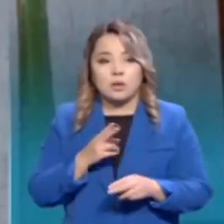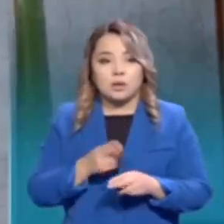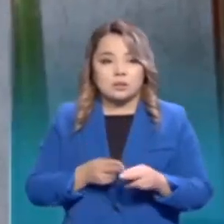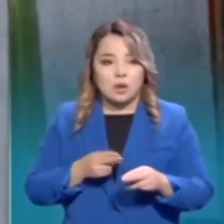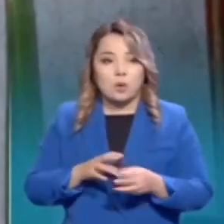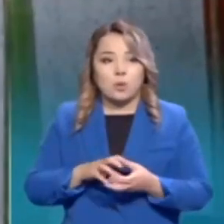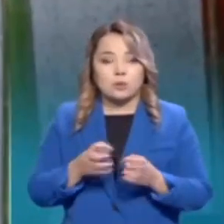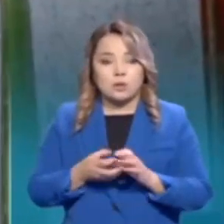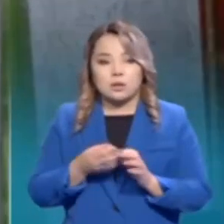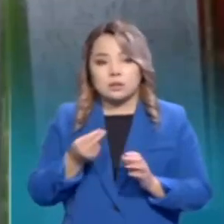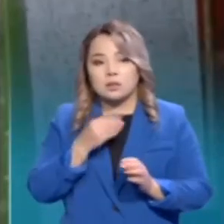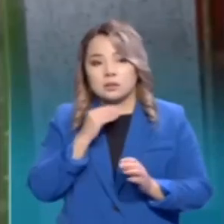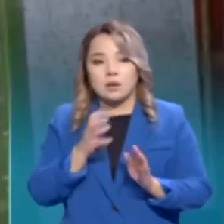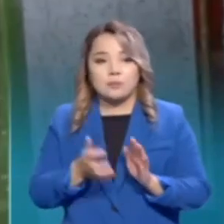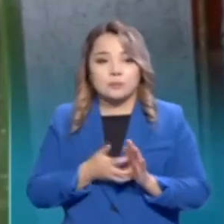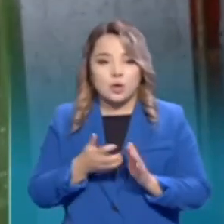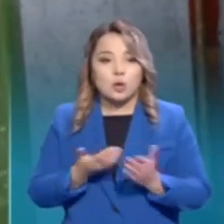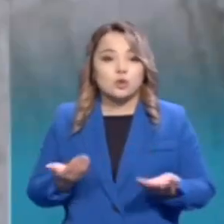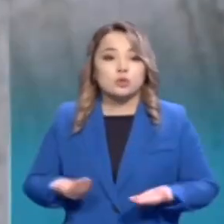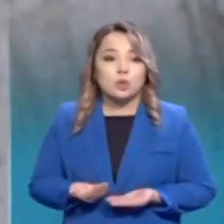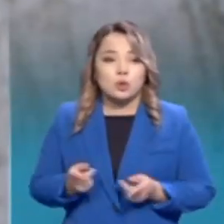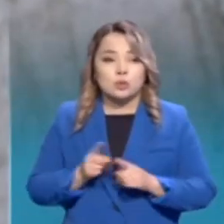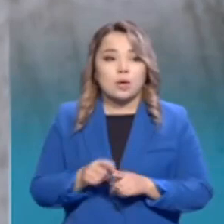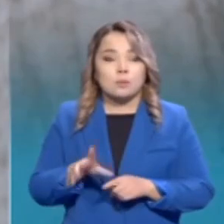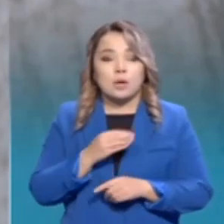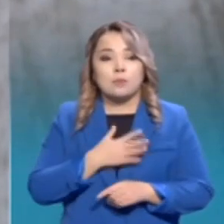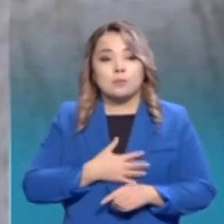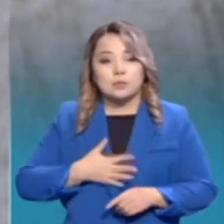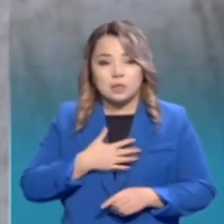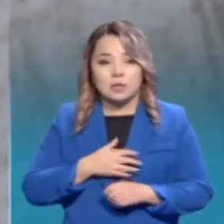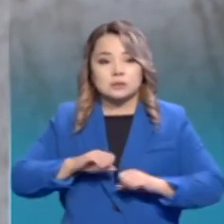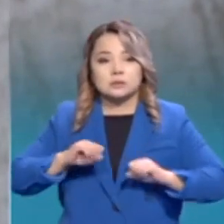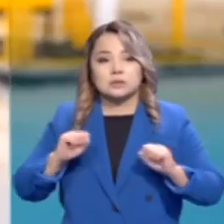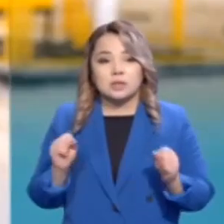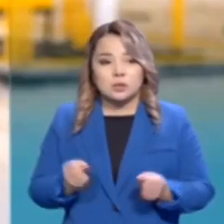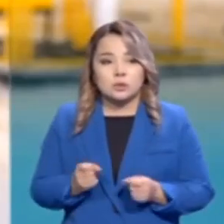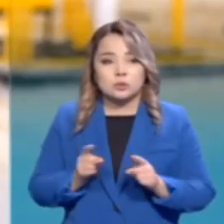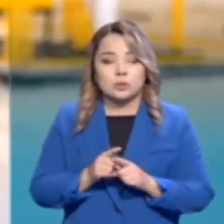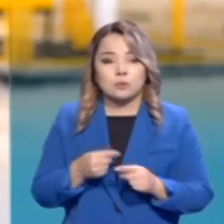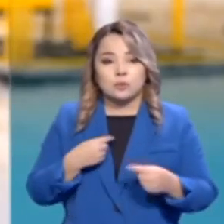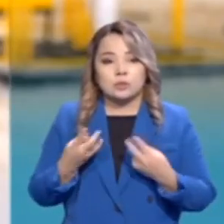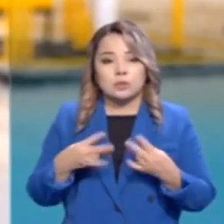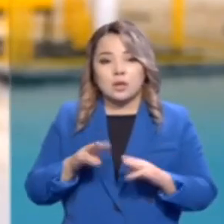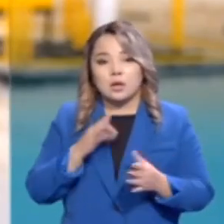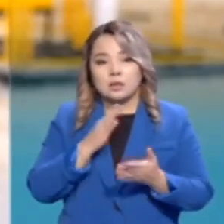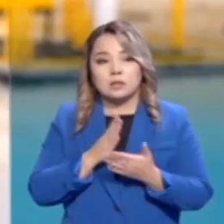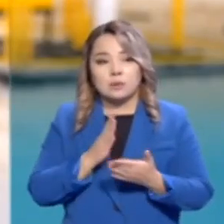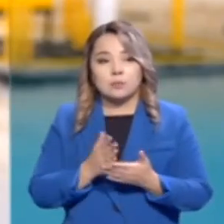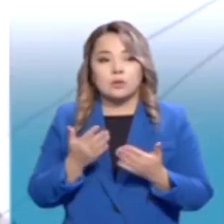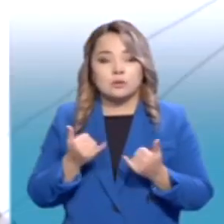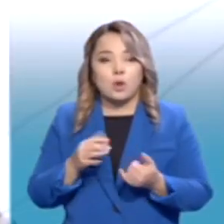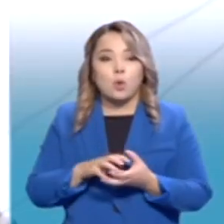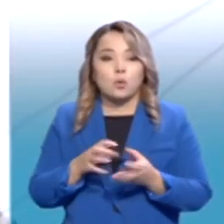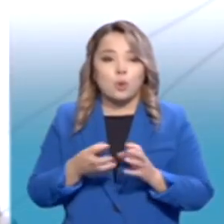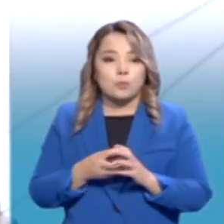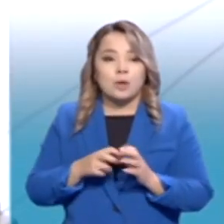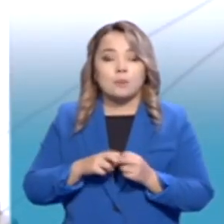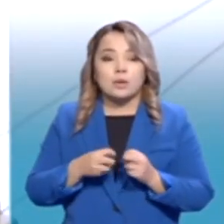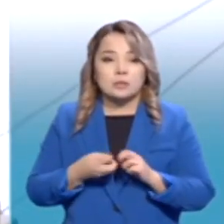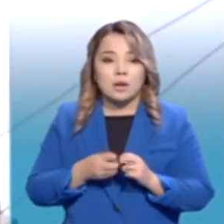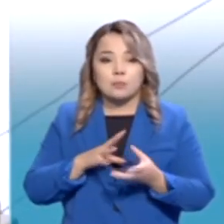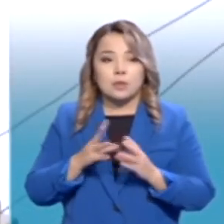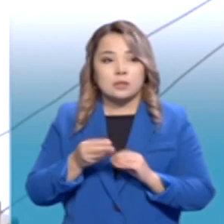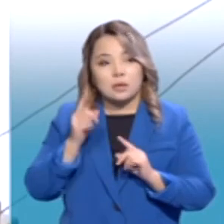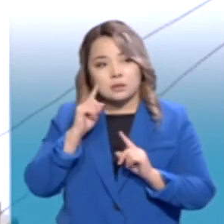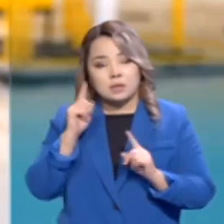қарысын жеткізе алмай қалтасы жұқарған тұрғындардың бар уайымы қыстан қысылмай шығу. Кеше бір уақыттарда көмір мәселесі деген қиын болды. Оның